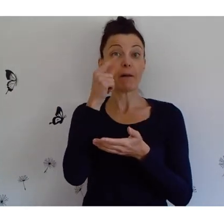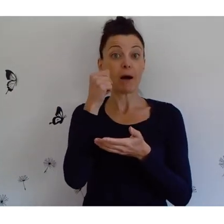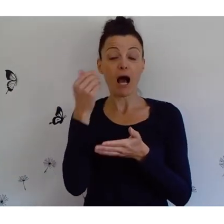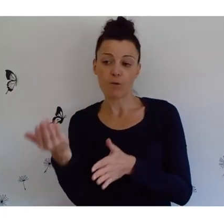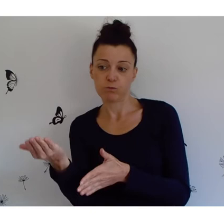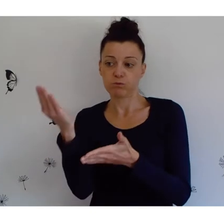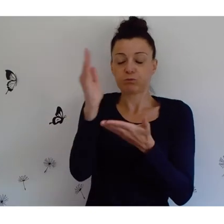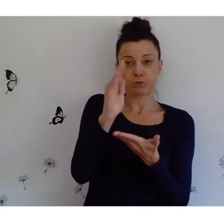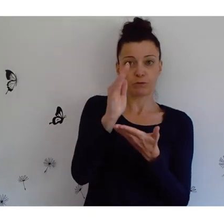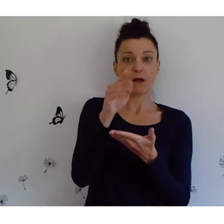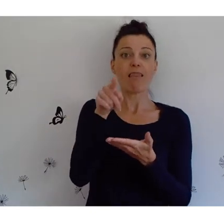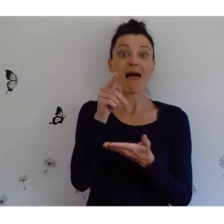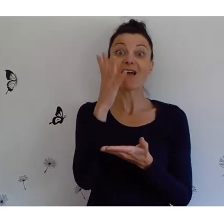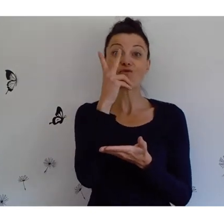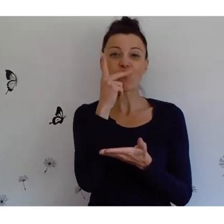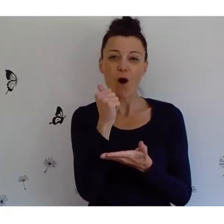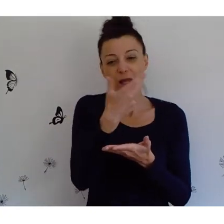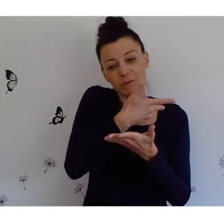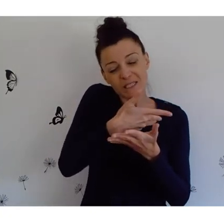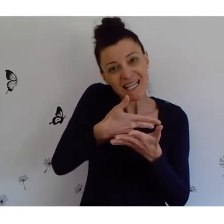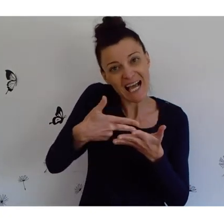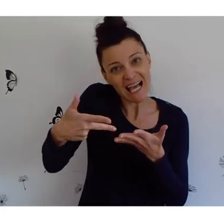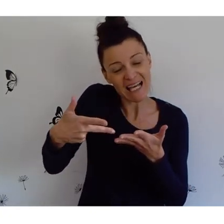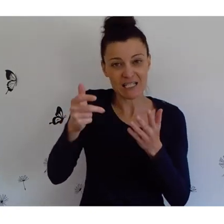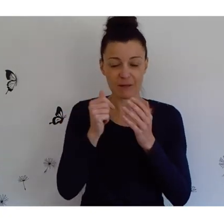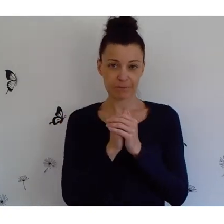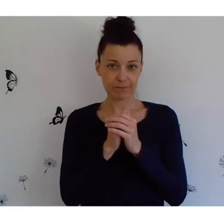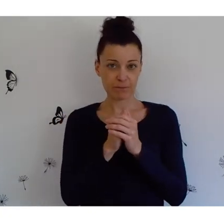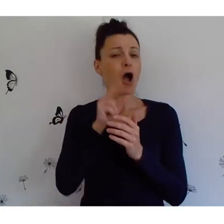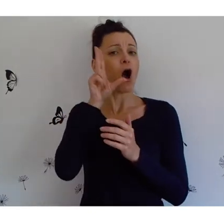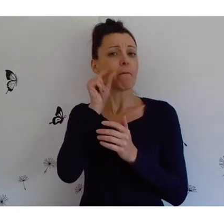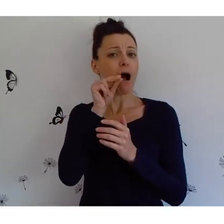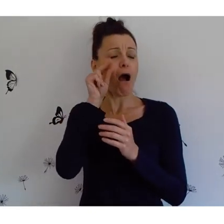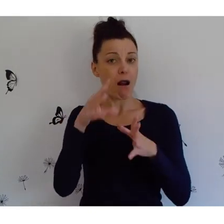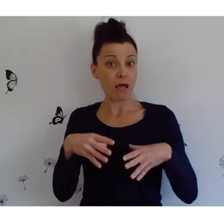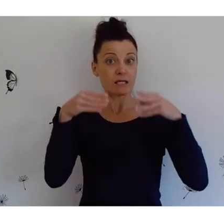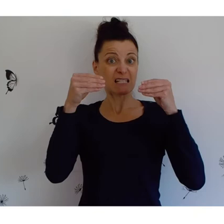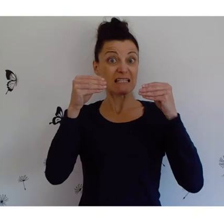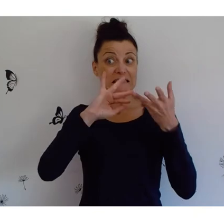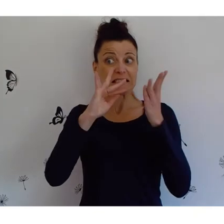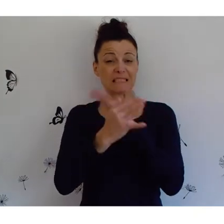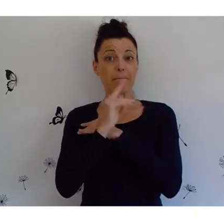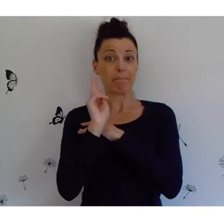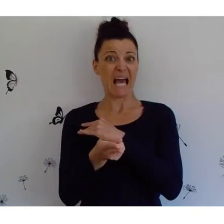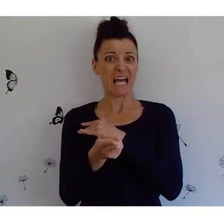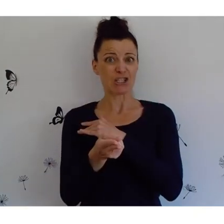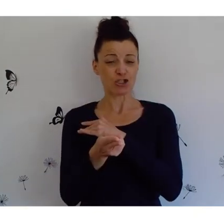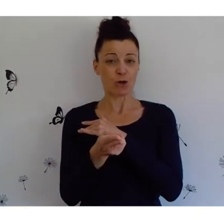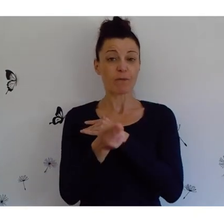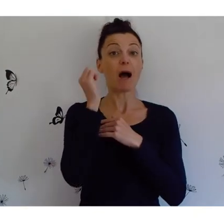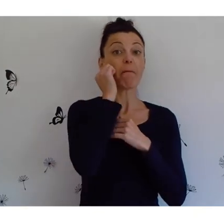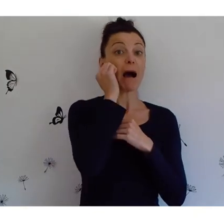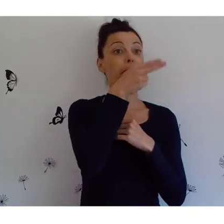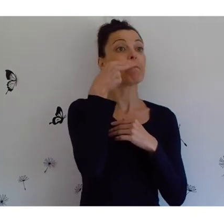lei voleva sdraiarsi. Quando cominciò a parlare fu anche peggio. Chiamava mamma il